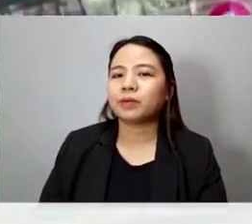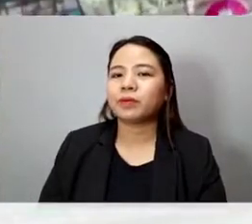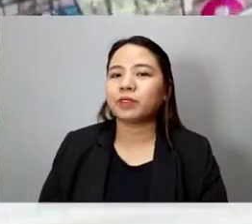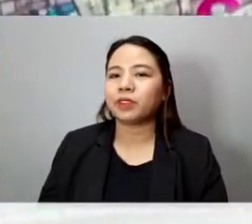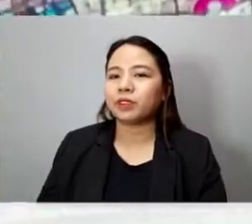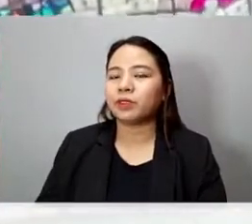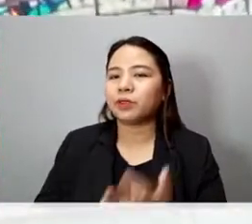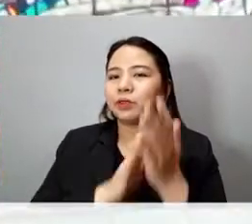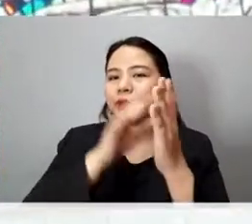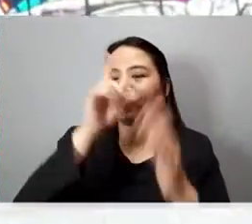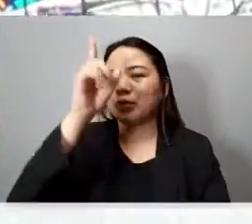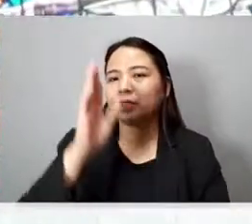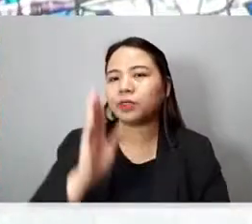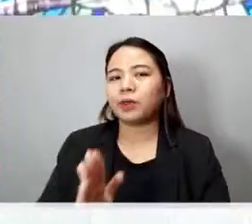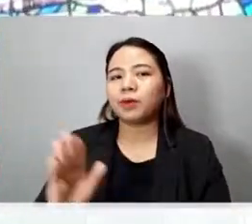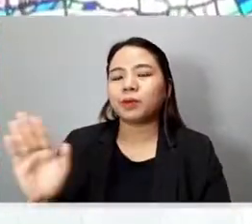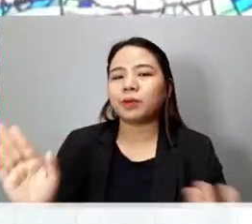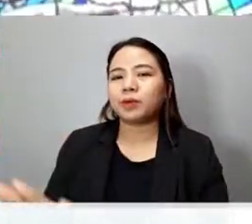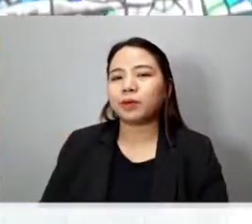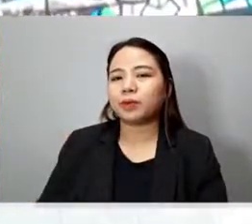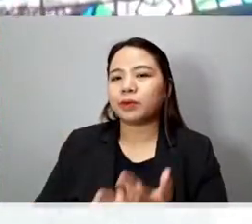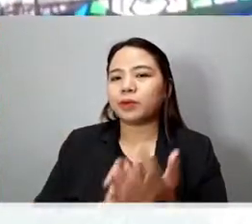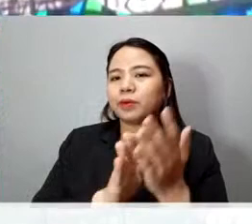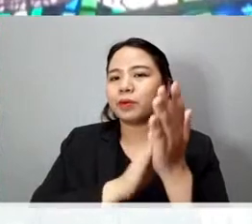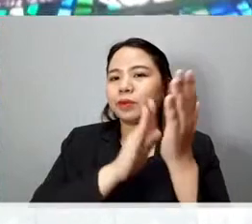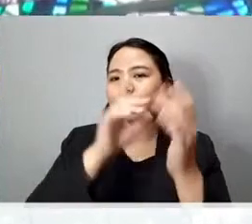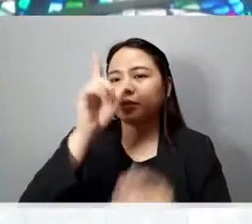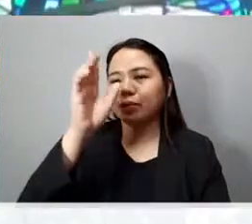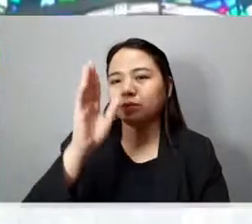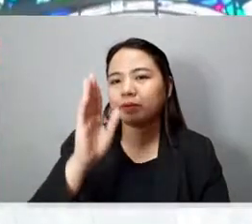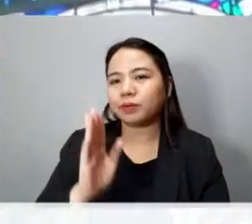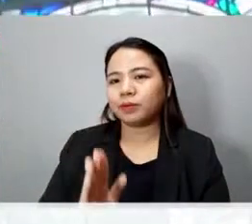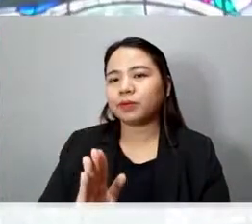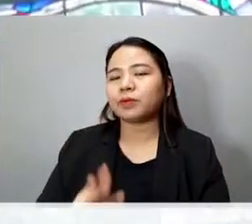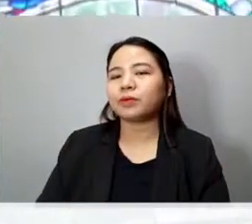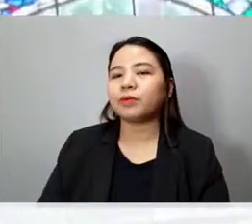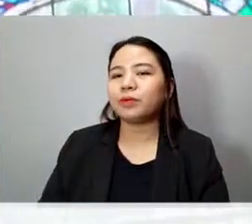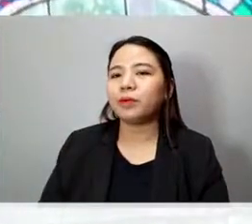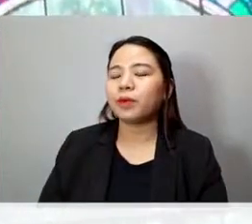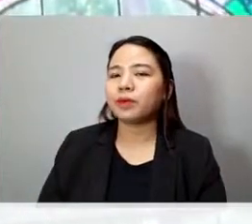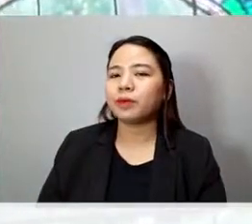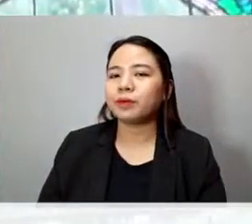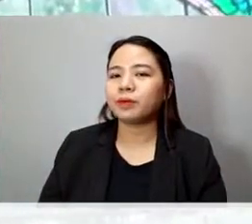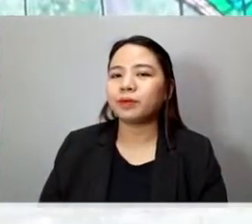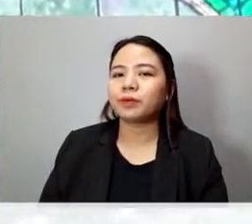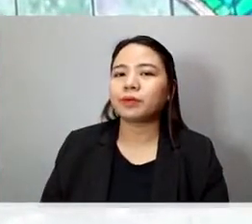Salamatan ka na sa iyong dakilang angking kapurihan,